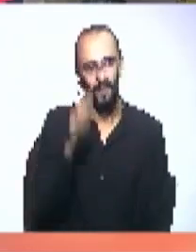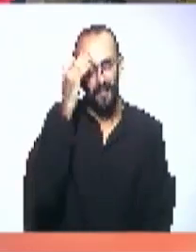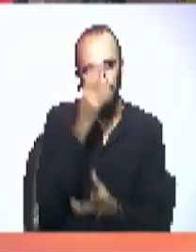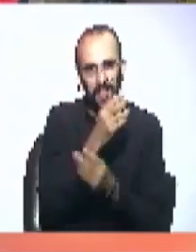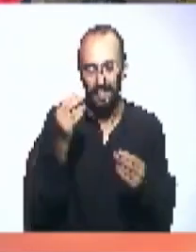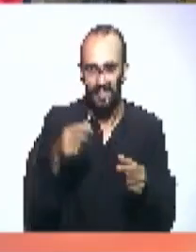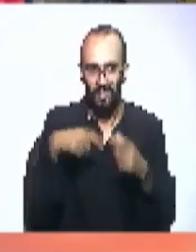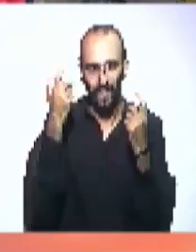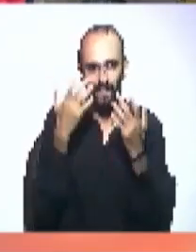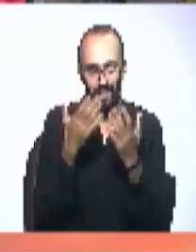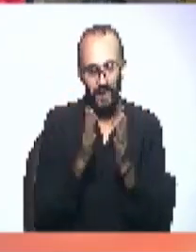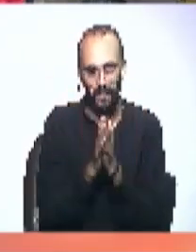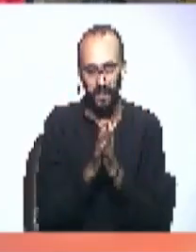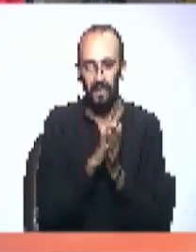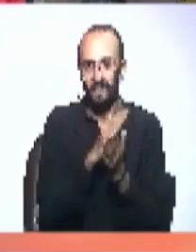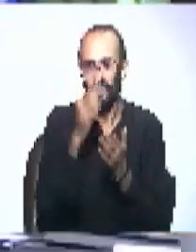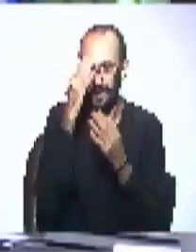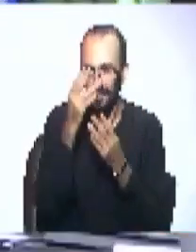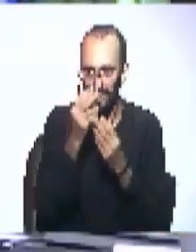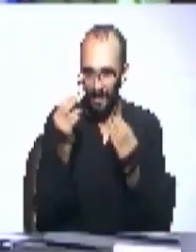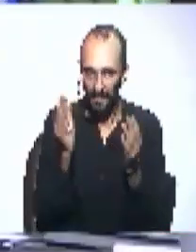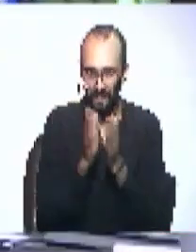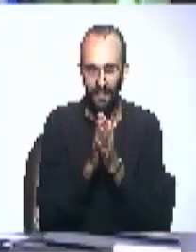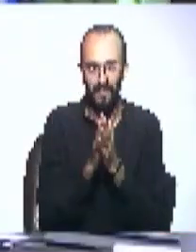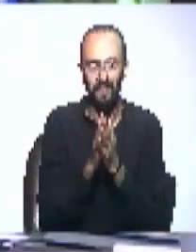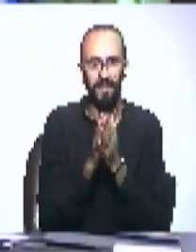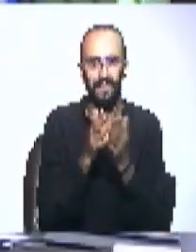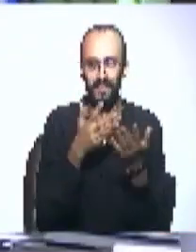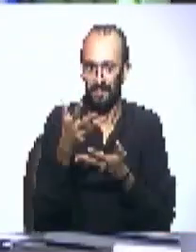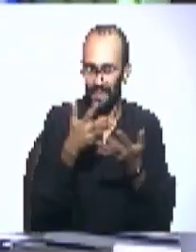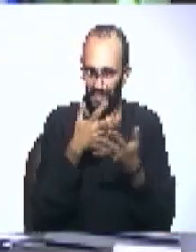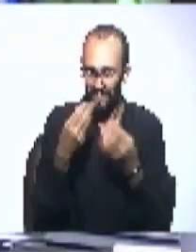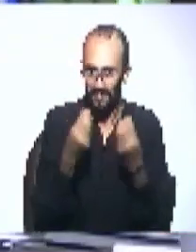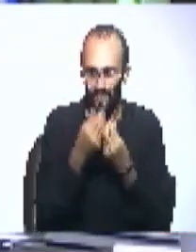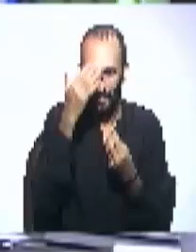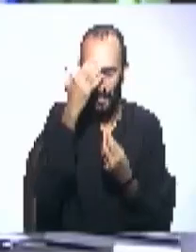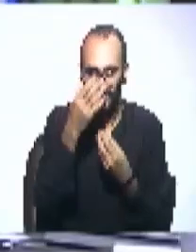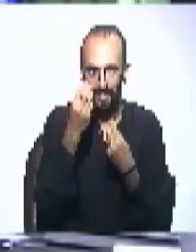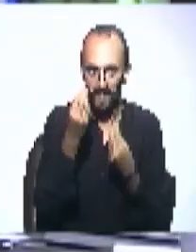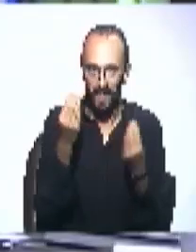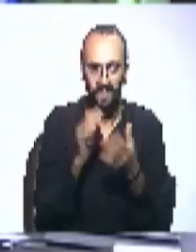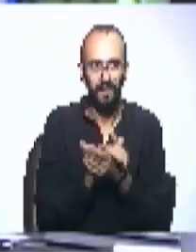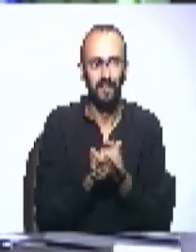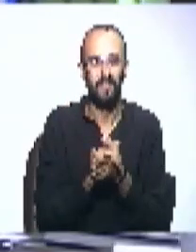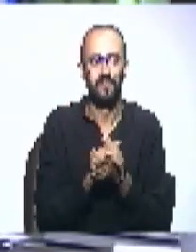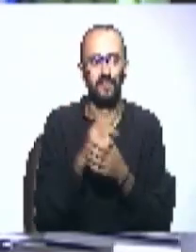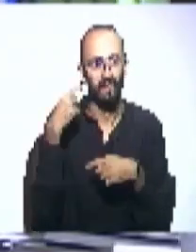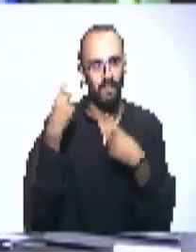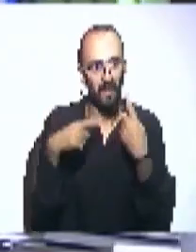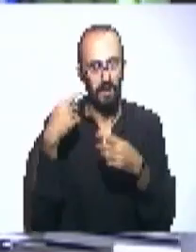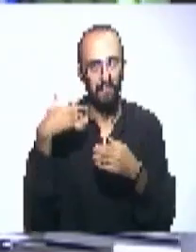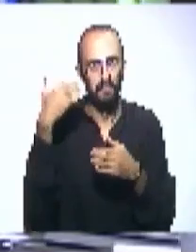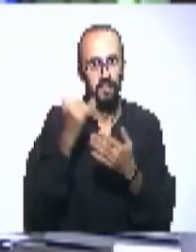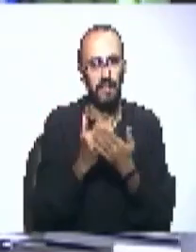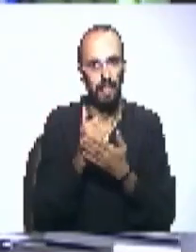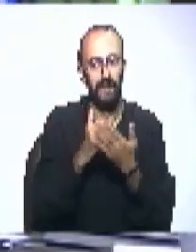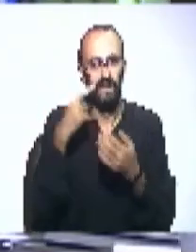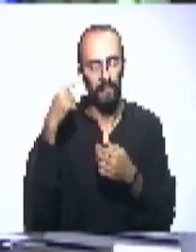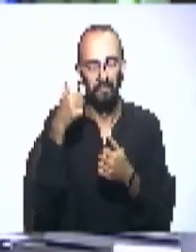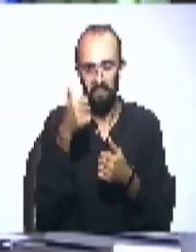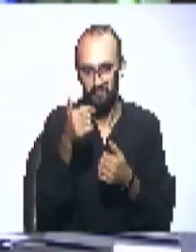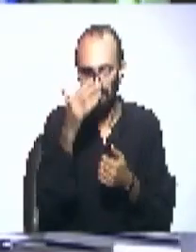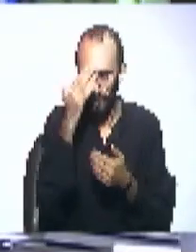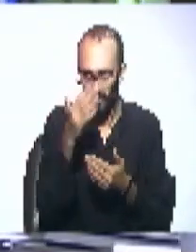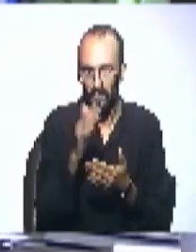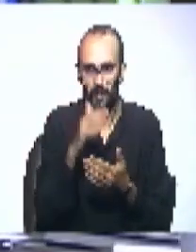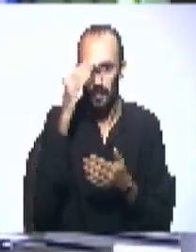يا شيف. ربنا يخليك يا دكتورة، ميرسي جدا وميرسي على التفاعل بتاعك معايا وان انت بتفكري دايما في الحلقات بتاعة المدارس دي.